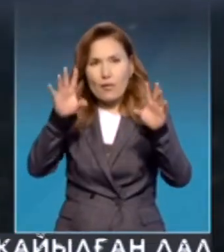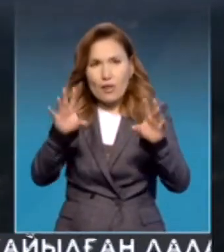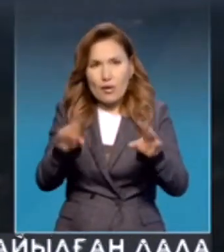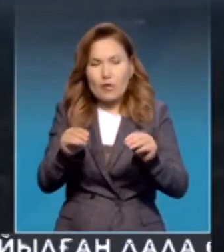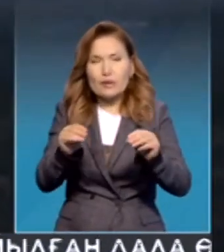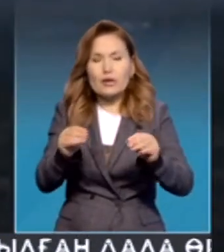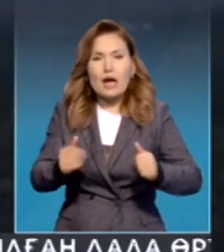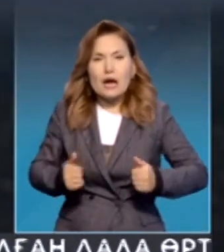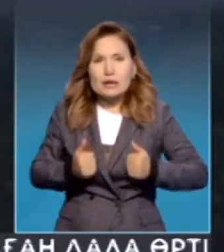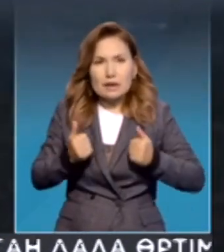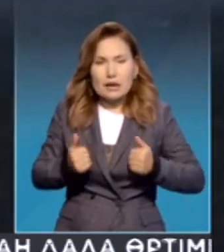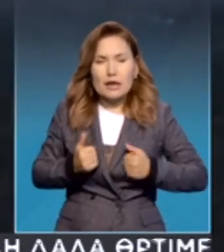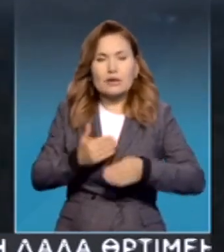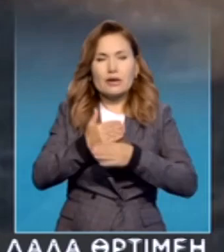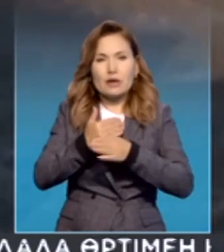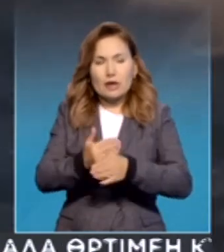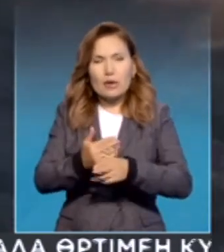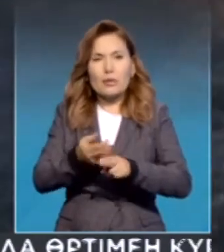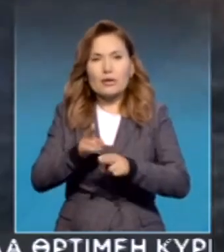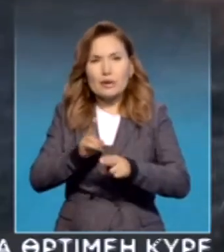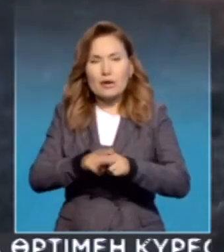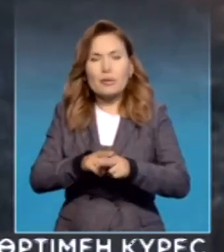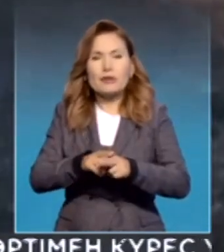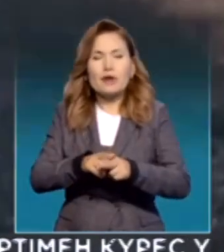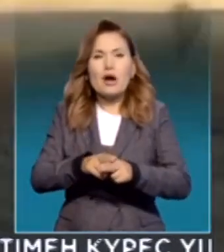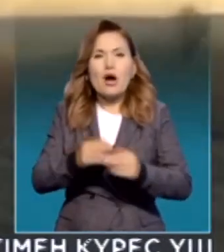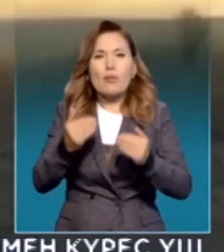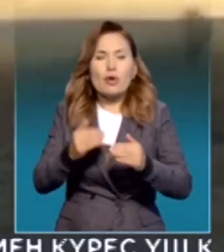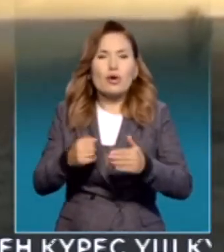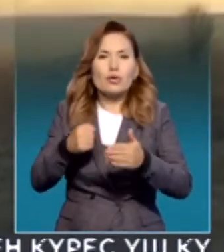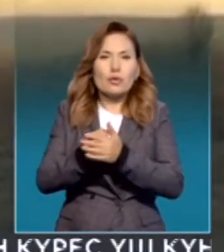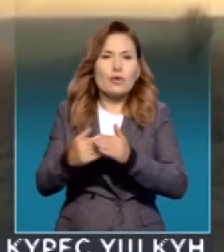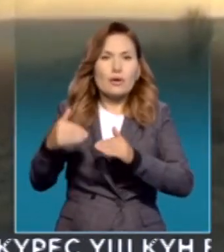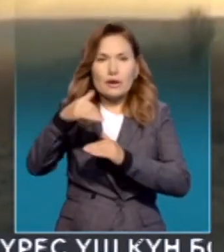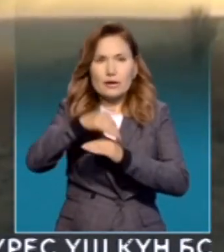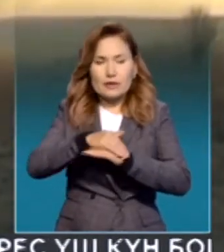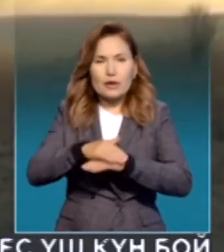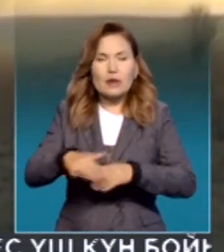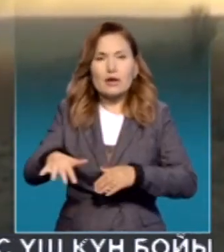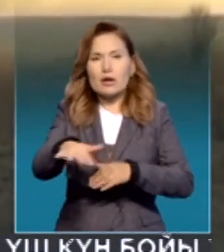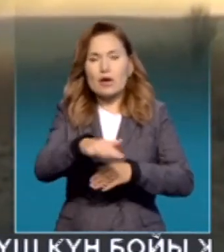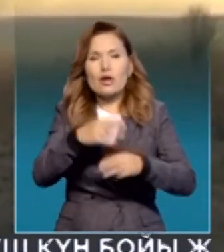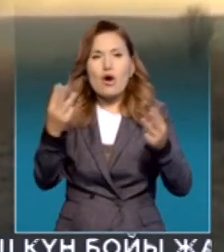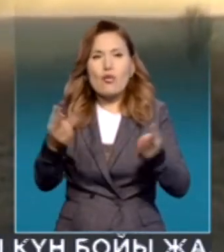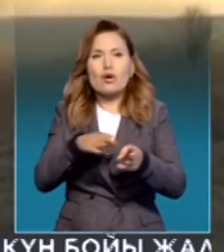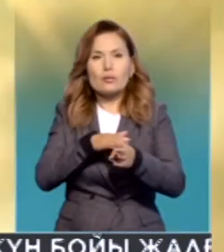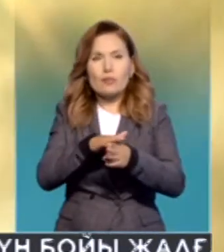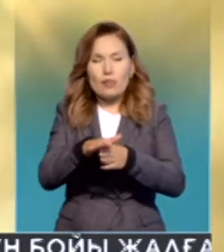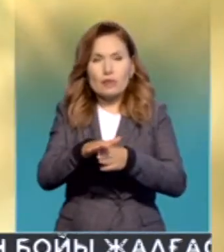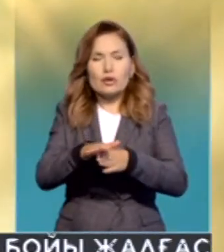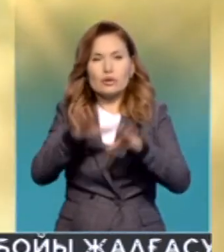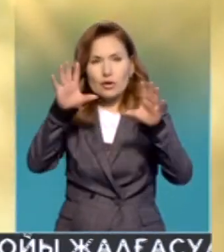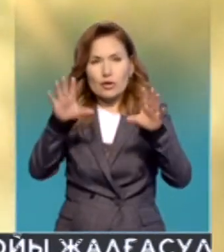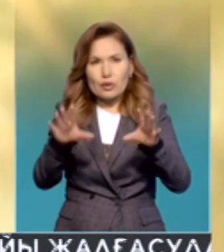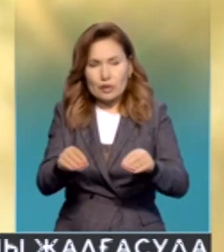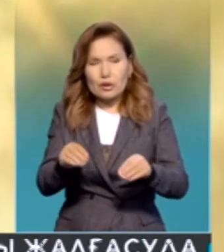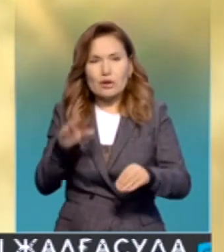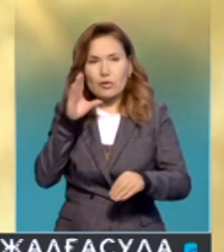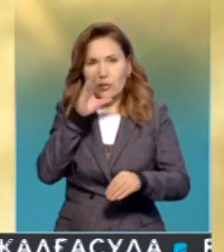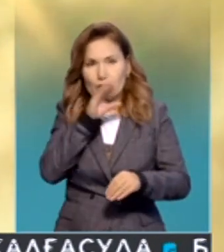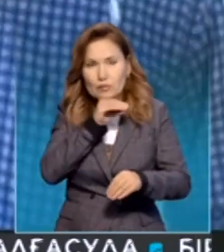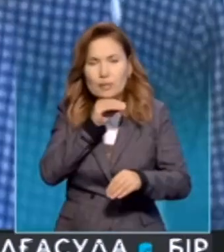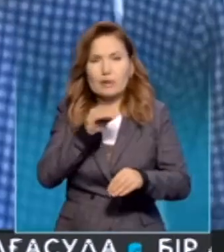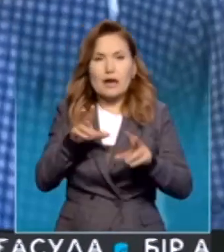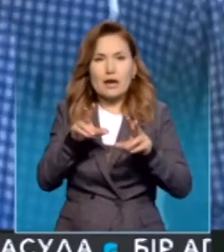мәлімдеді. Егер жағдай ушықпай осылай тұратын болса, бүгін кешке жақынға дейін өрт толық сөндіріледі деп отыр. Осы уақытқа дейін